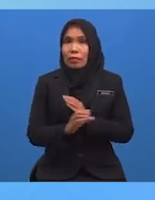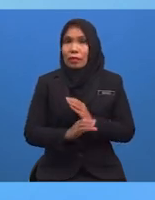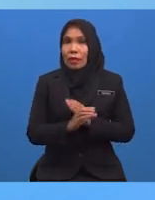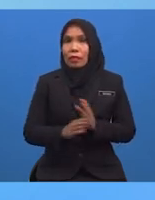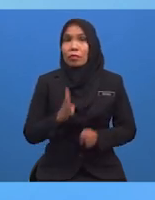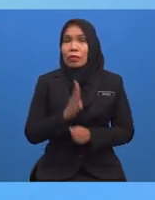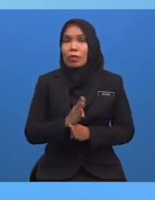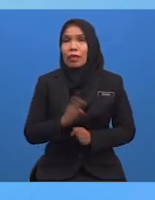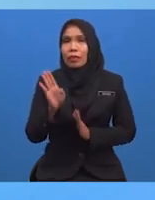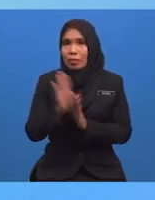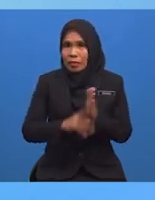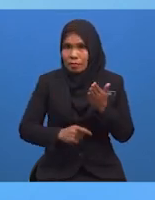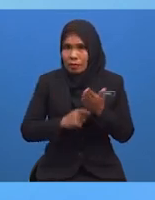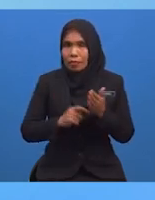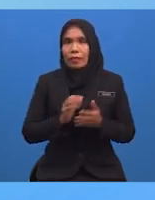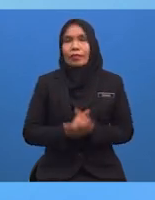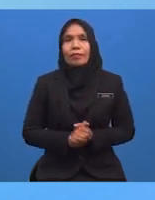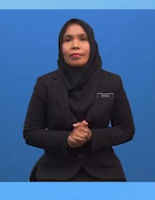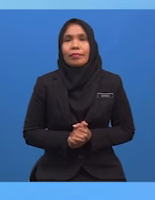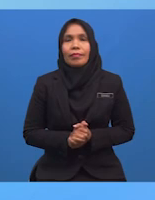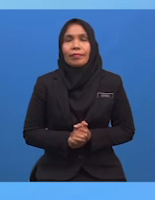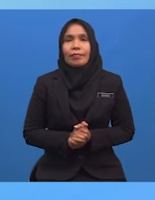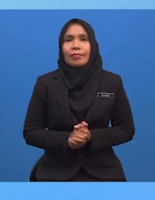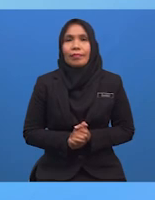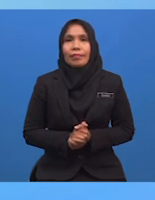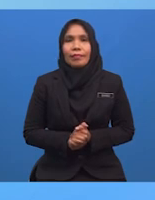dan pertumbuhan ekonomi menjadi positif.